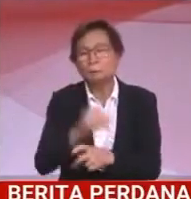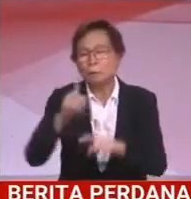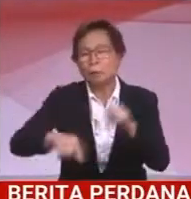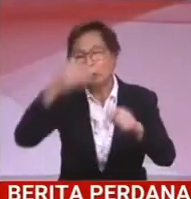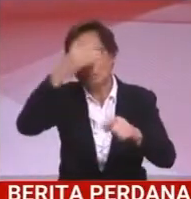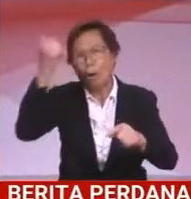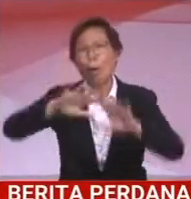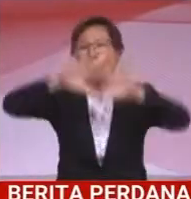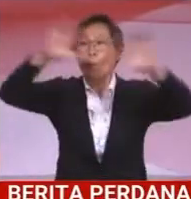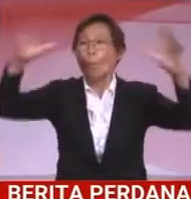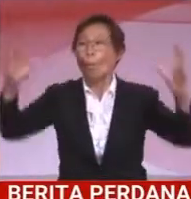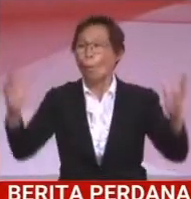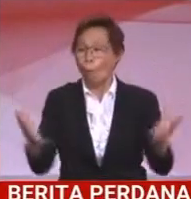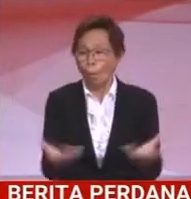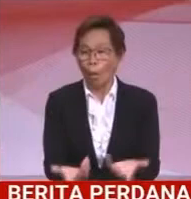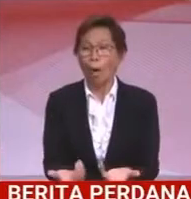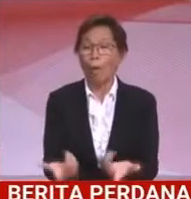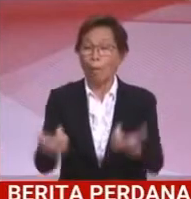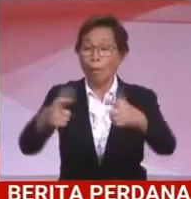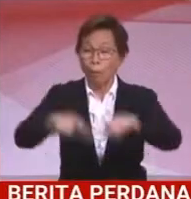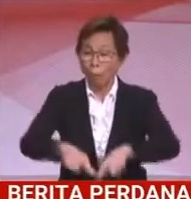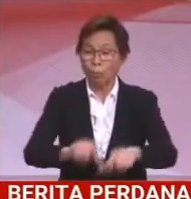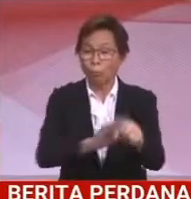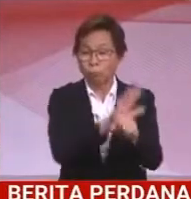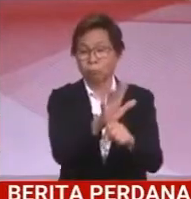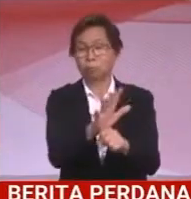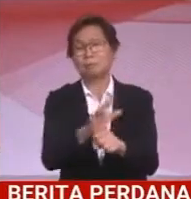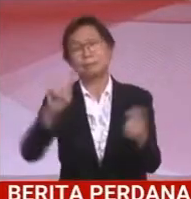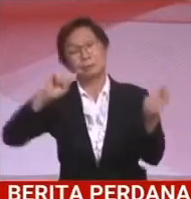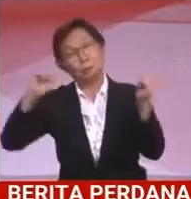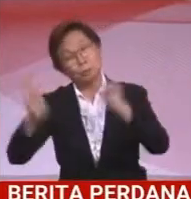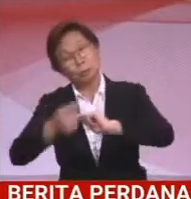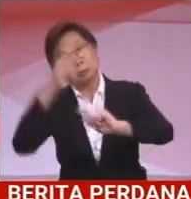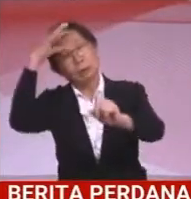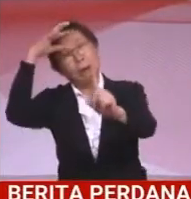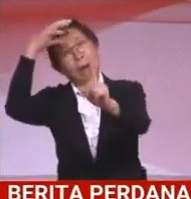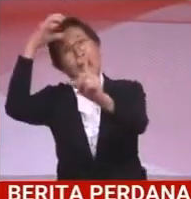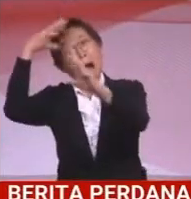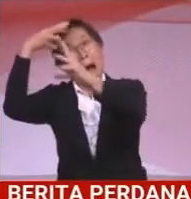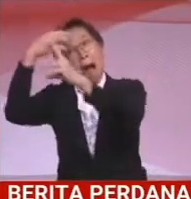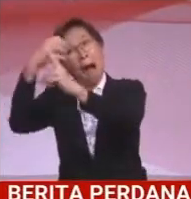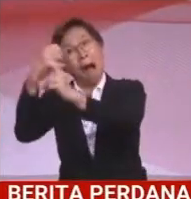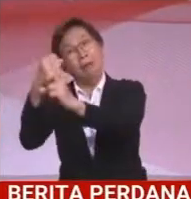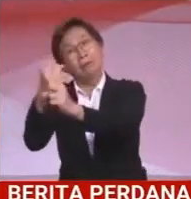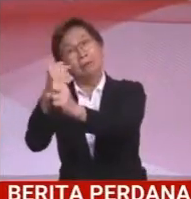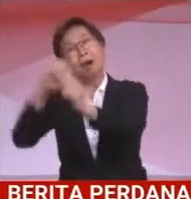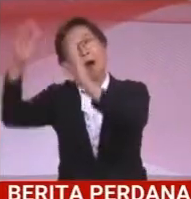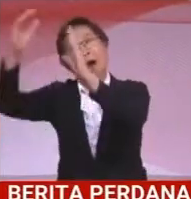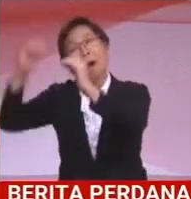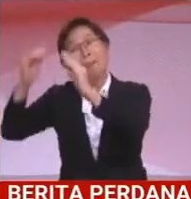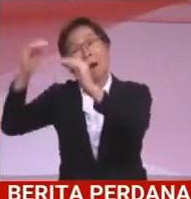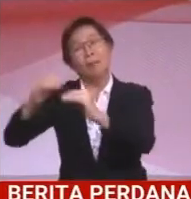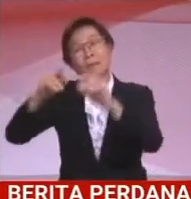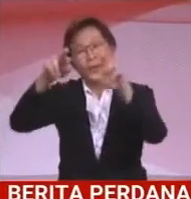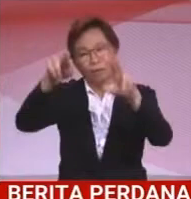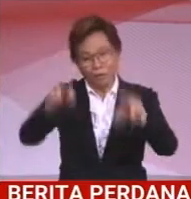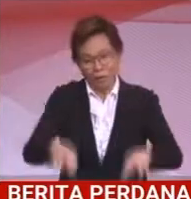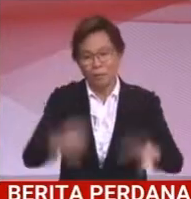dilanda pandemik COVID-19 dan ianya pasti mengubah azam dan juga harapan seluruh rakyat Malaysia terhadap